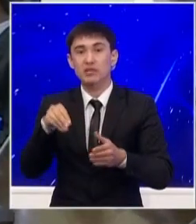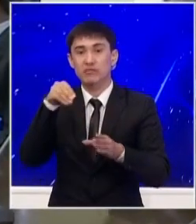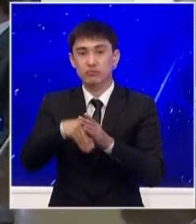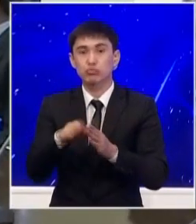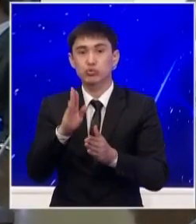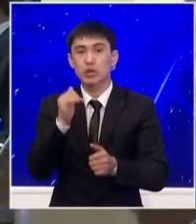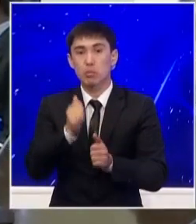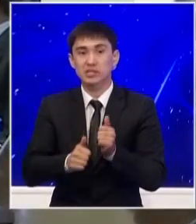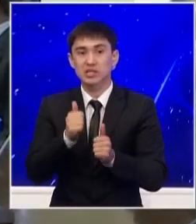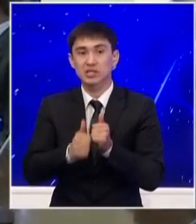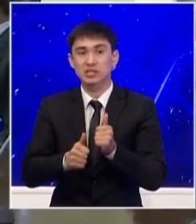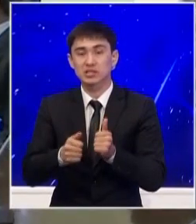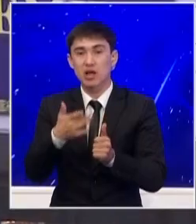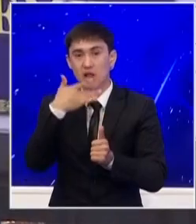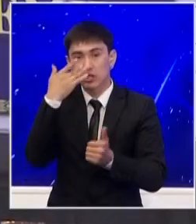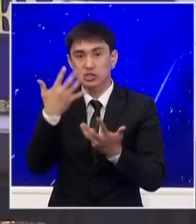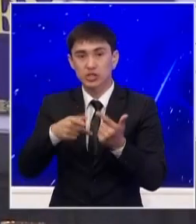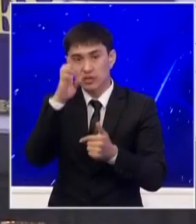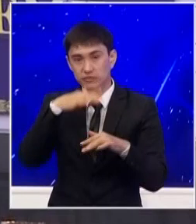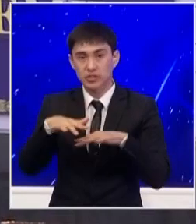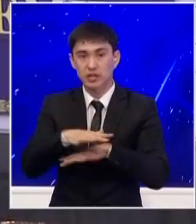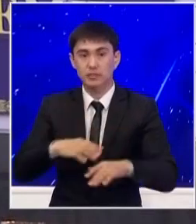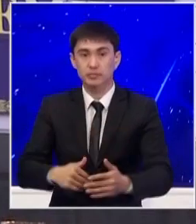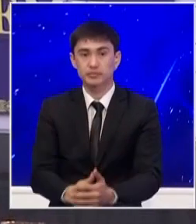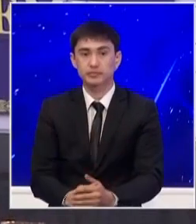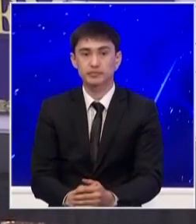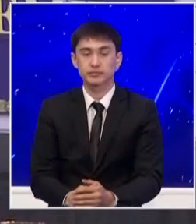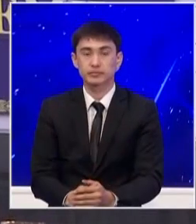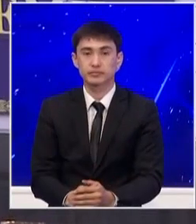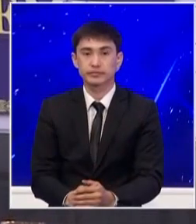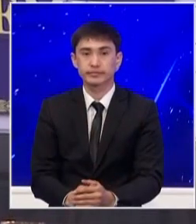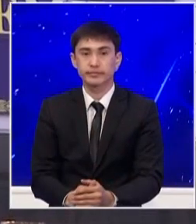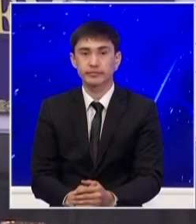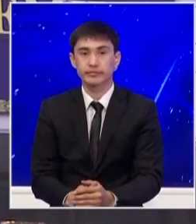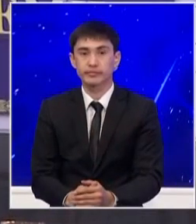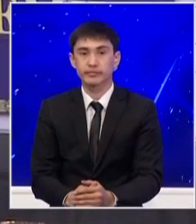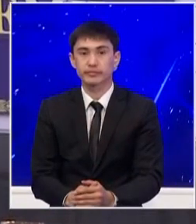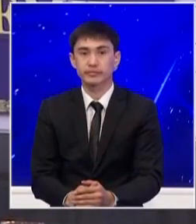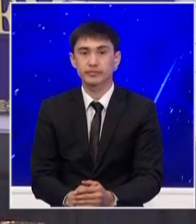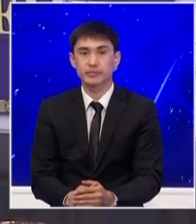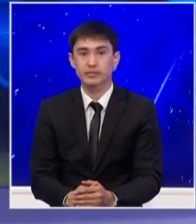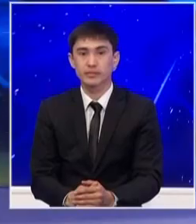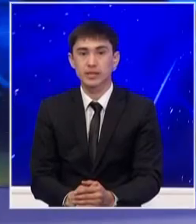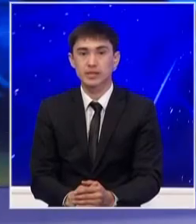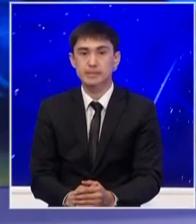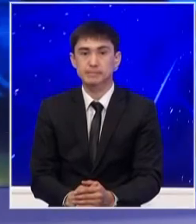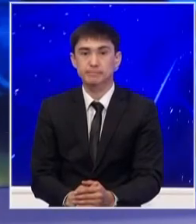внедрить его для постоянного летоисчисления в стране. Аделя Кжаркенова, Хангельда Ахметханов, телеканал ЖТСУ.